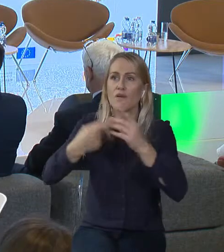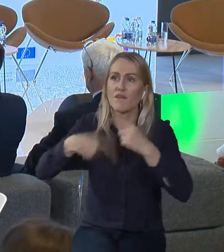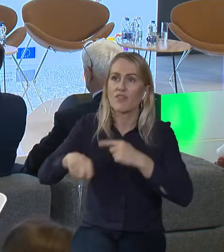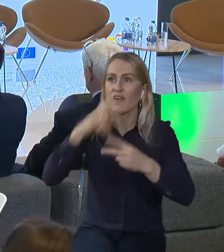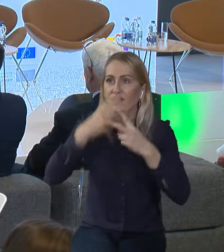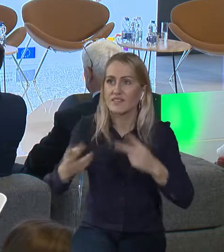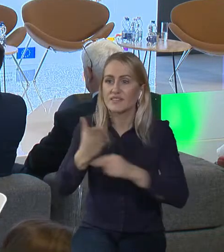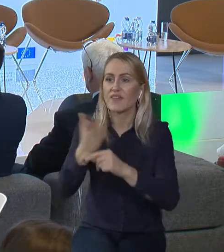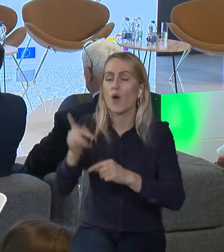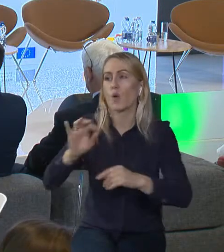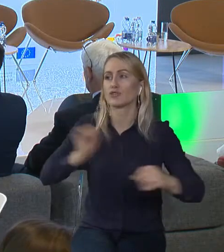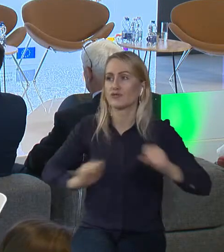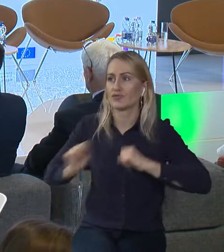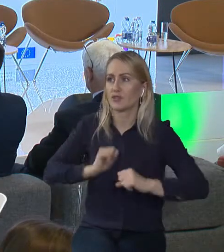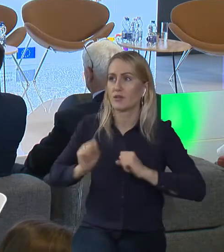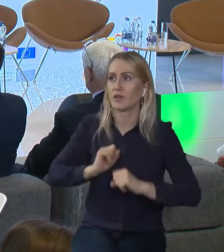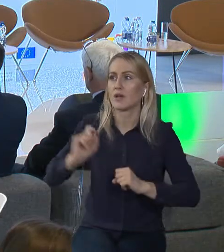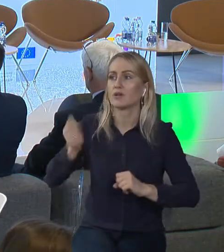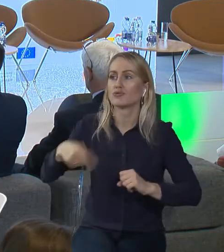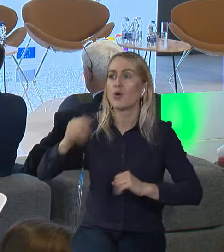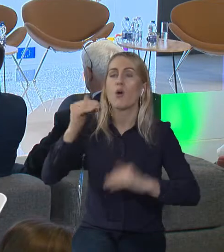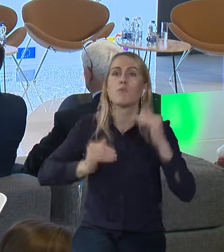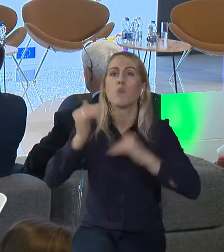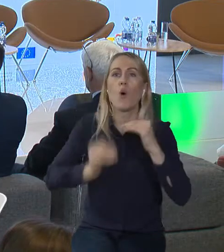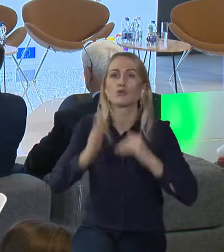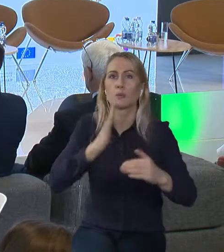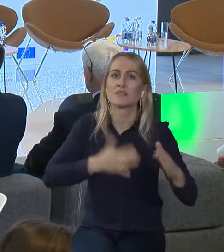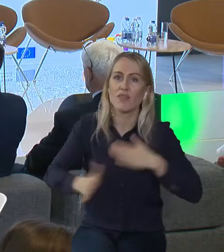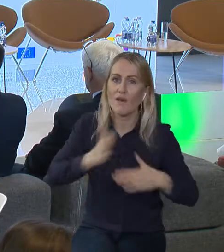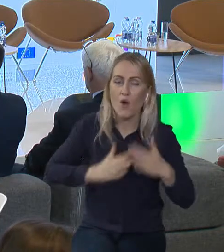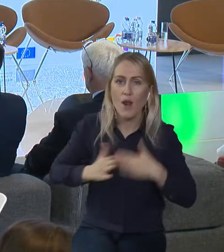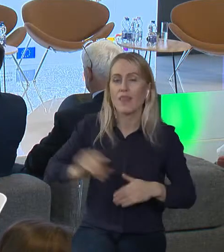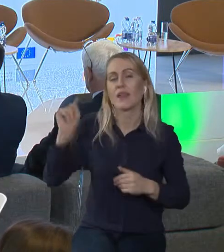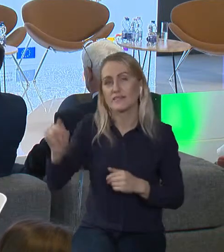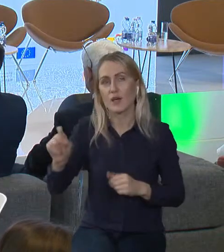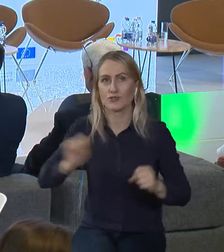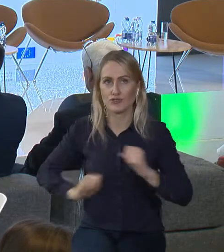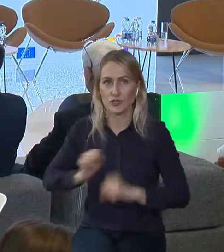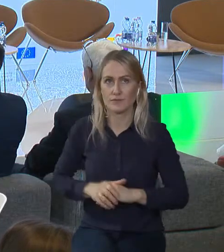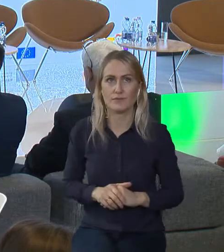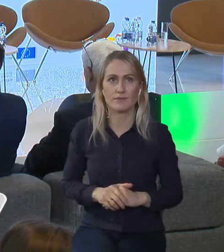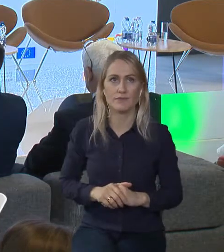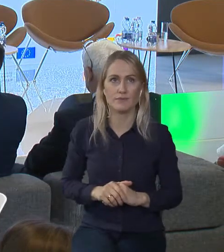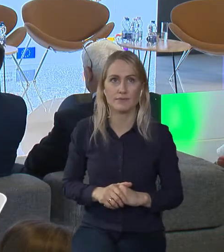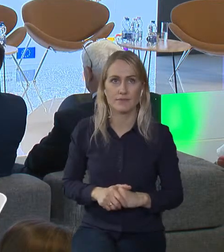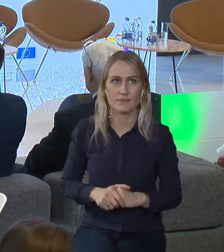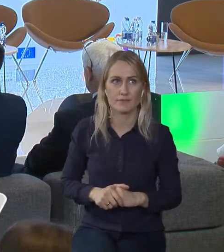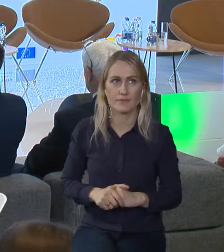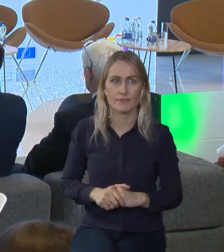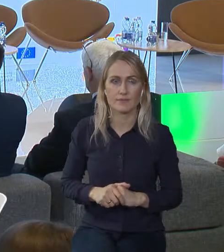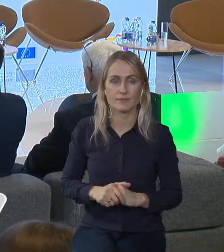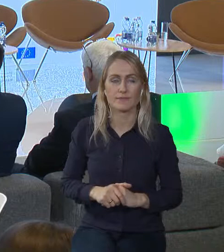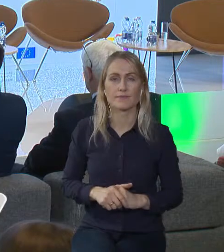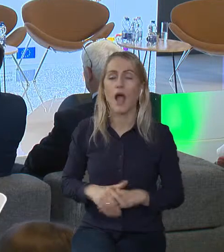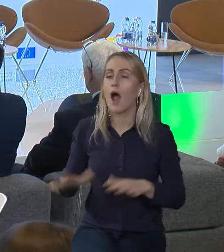wykonywanych ćwiczeniach i poziomie satysfakcji z danego ćwiczenia. A